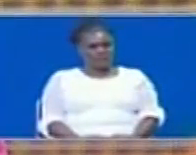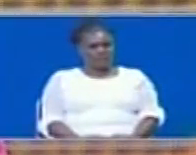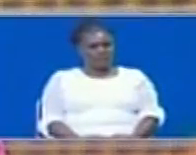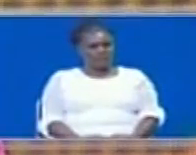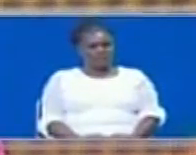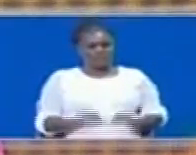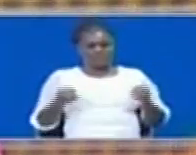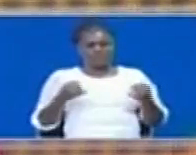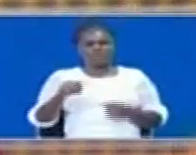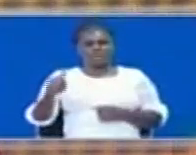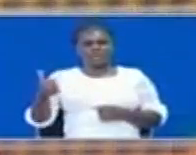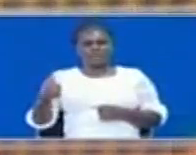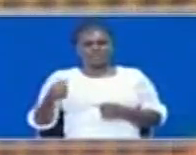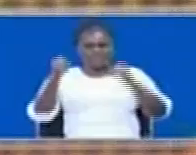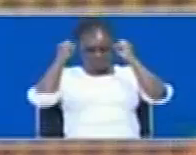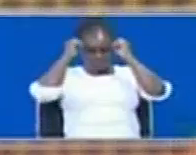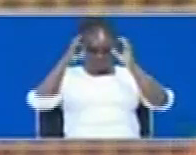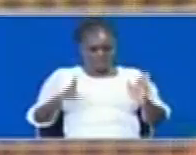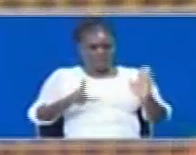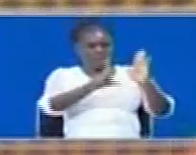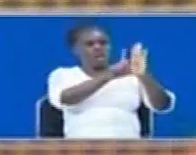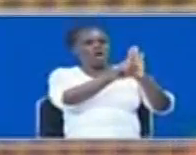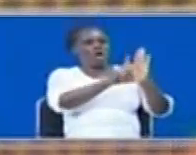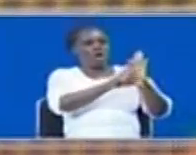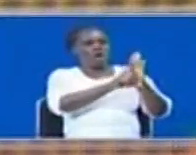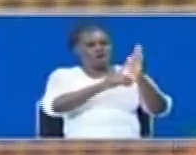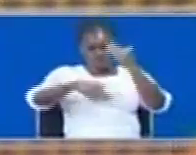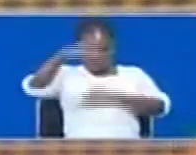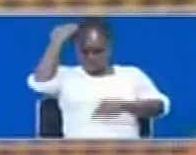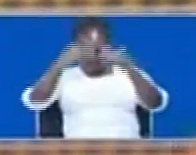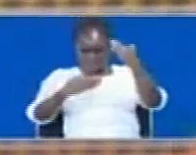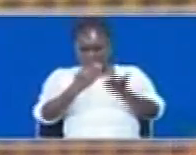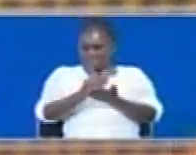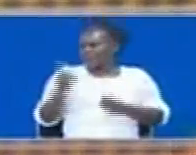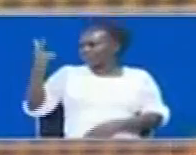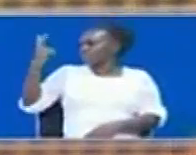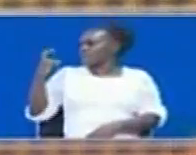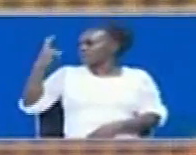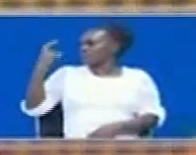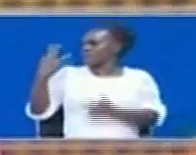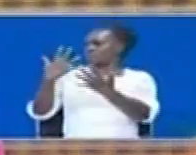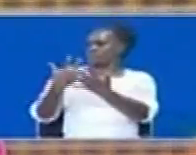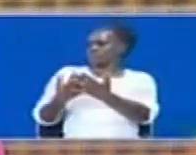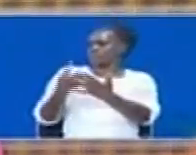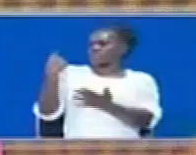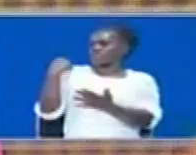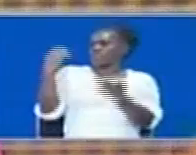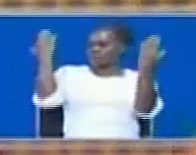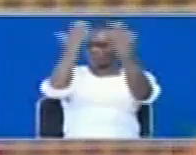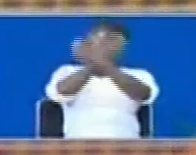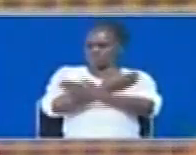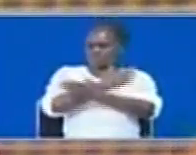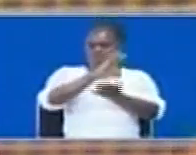Katika taarifa nyinginezo, mwanafunzi anayesomea sheria katika chuo kikuu ni kati ya washukiwa waliokamatwa jana usiku huko Bamburi